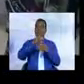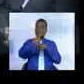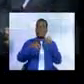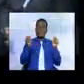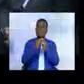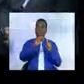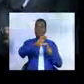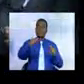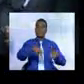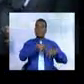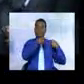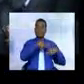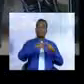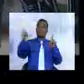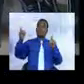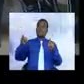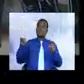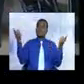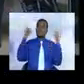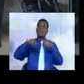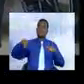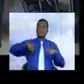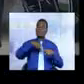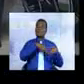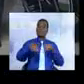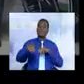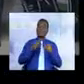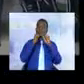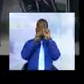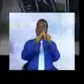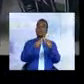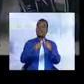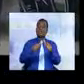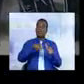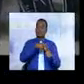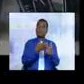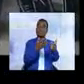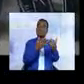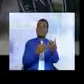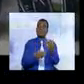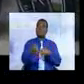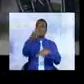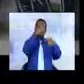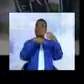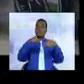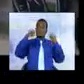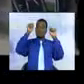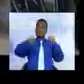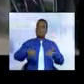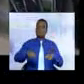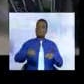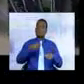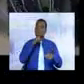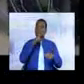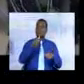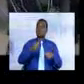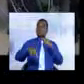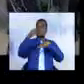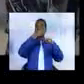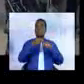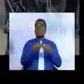votre cœur. Mais lorsque nous avons fait ce geste, nous entendons en retour que nous puissions, non pas tellement le